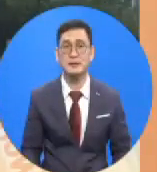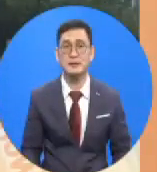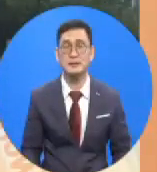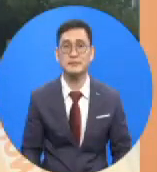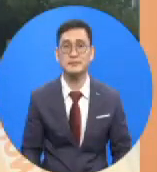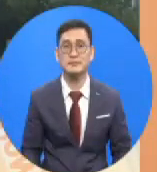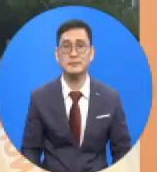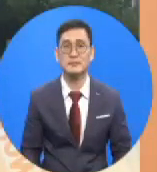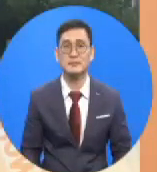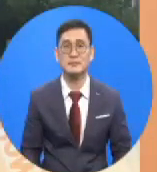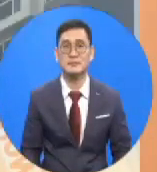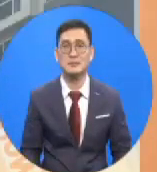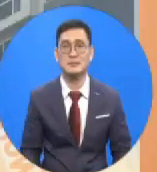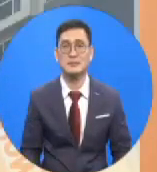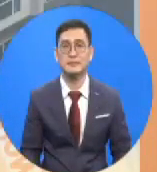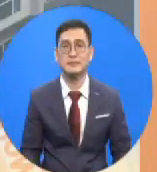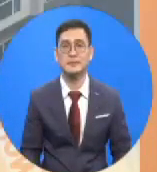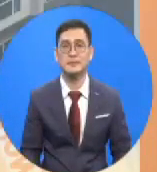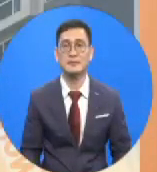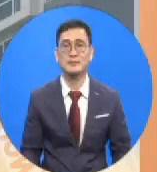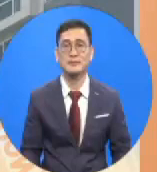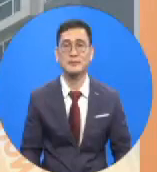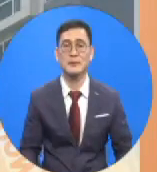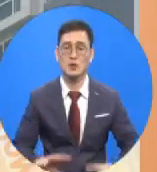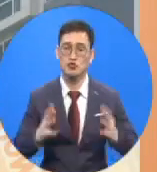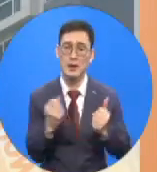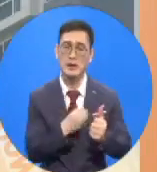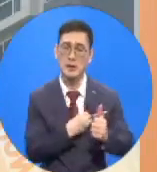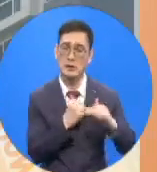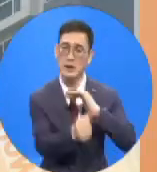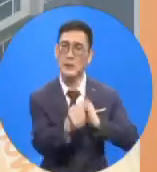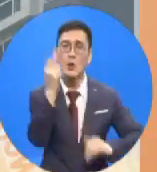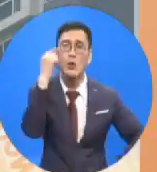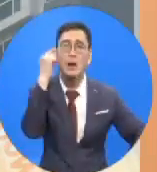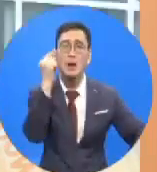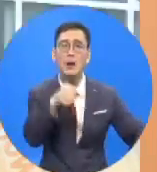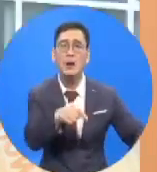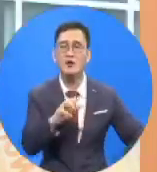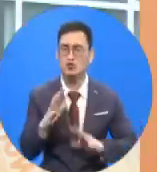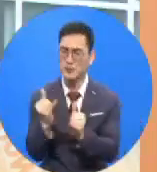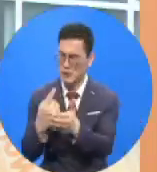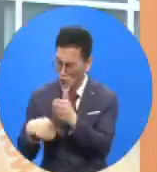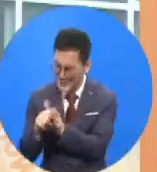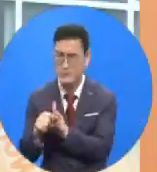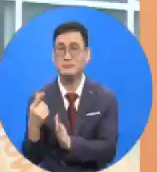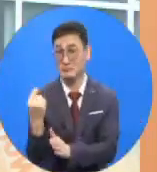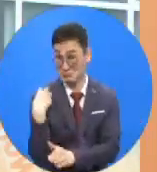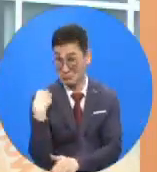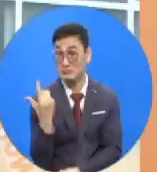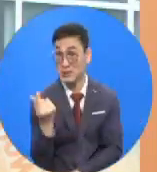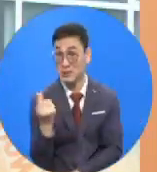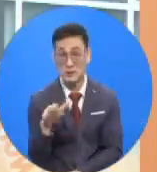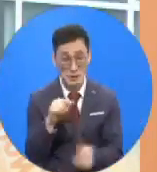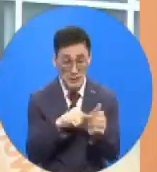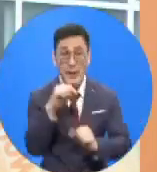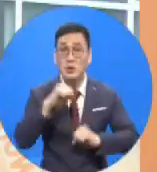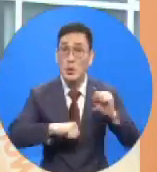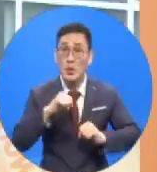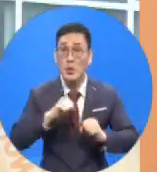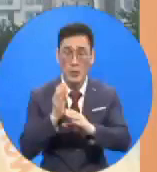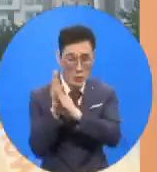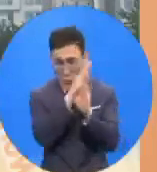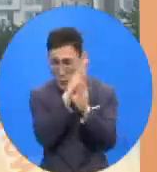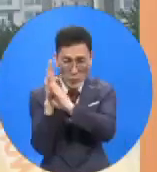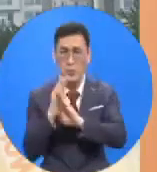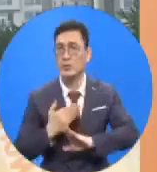많은 돈을 주면서 국회를 또 동네 대표 뭐하겠습니까 국민을 위해서 일해 달라고 하는거 아니겠어요 근데 김 원고를 지금 한 행태를 보면 정말